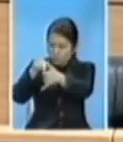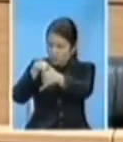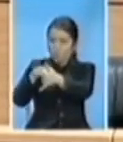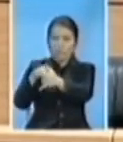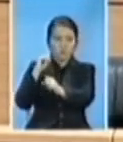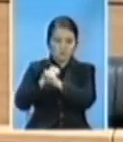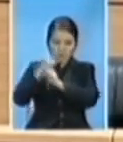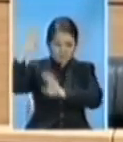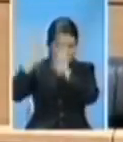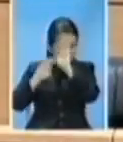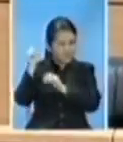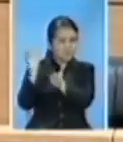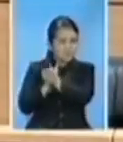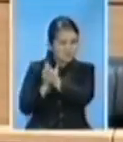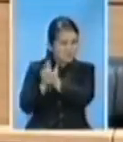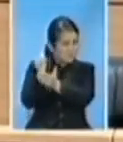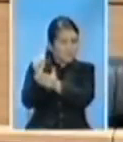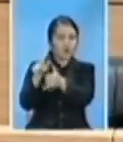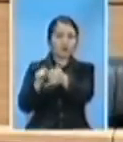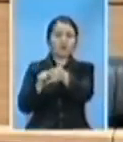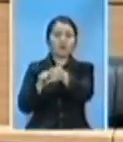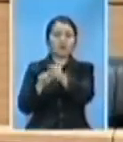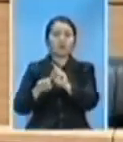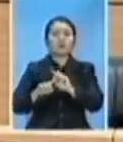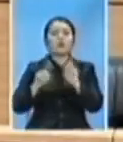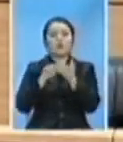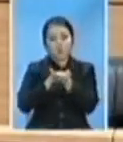าธิปไตยขอประทานโทษ